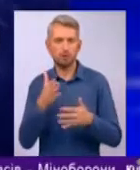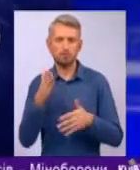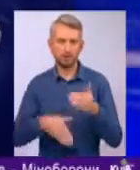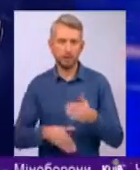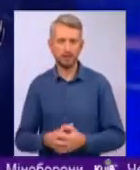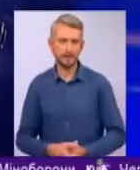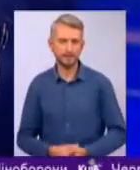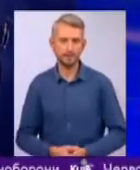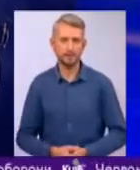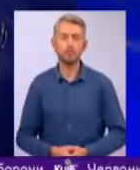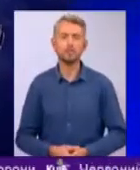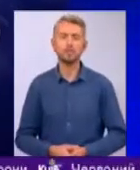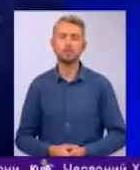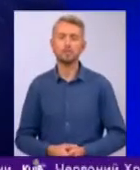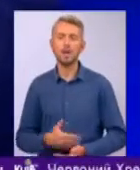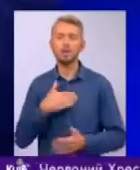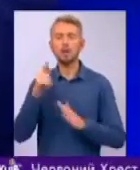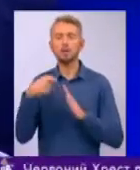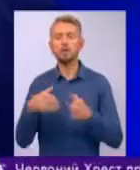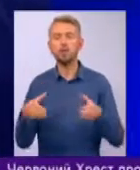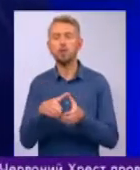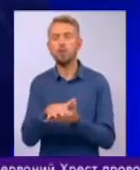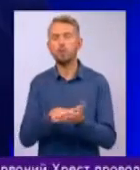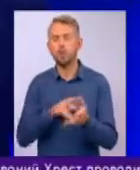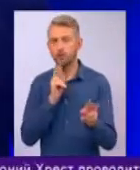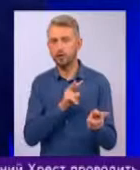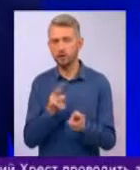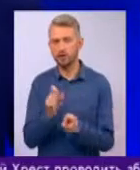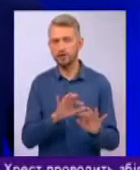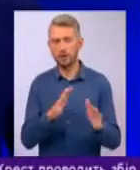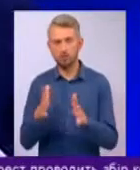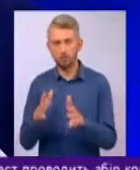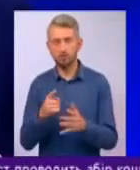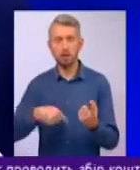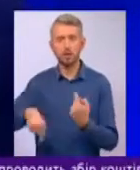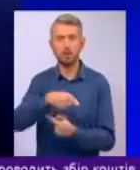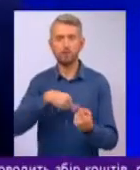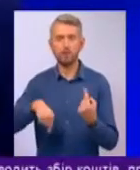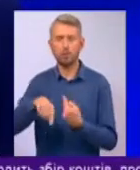припинились. Що ж, наша знімальна група продовжує стежити за подіями